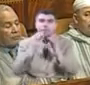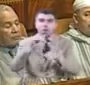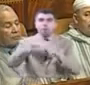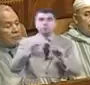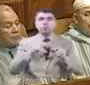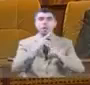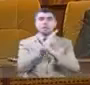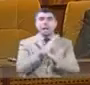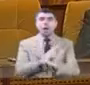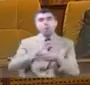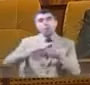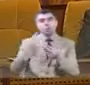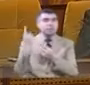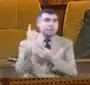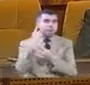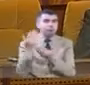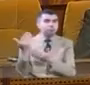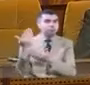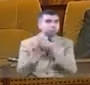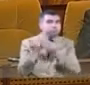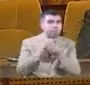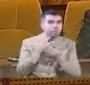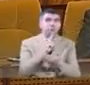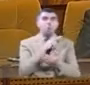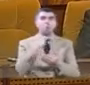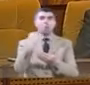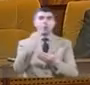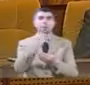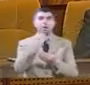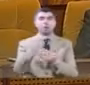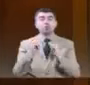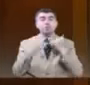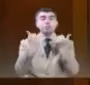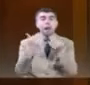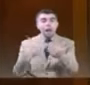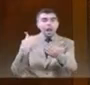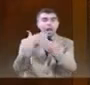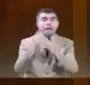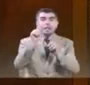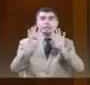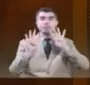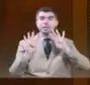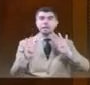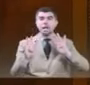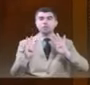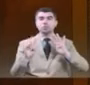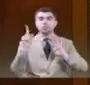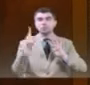وبعد الاستماع إلى مقترحاتهم قدمت لهم الحكومة سيناريو الإصلاح خلال اجتماع اللجنة بتاريخ